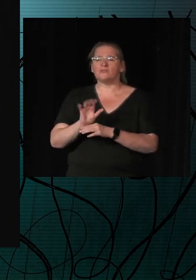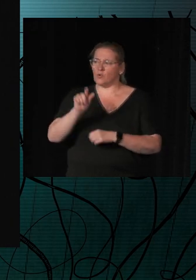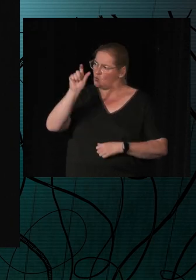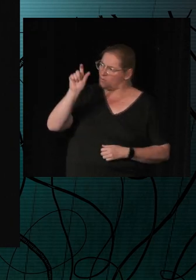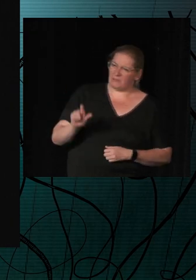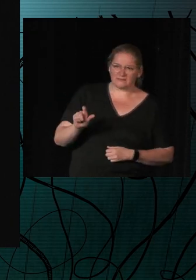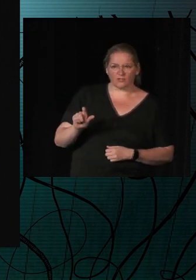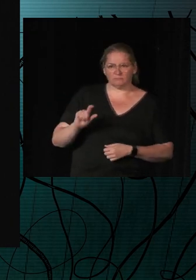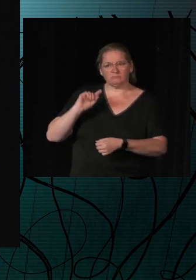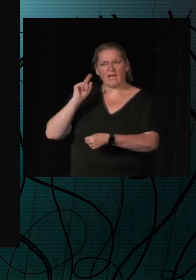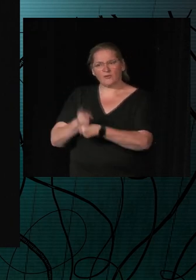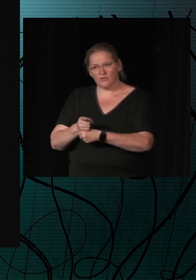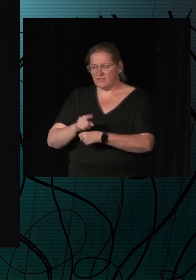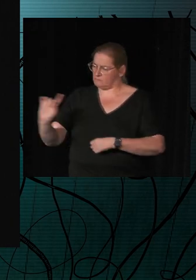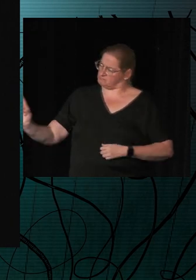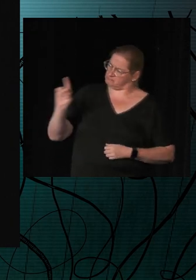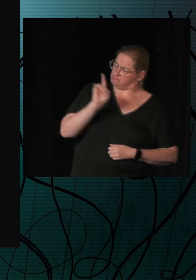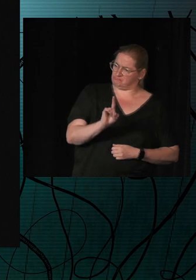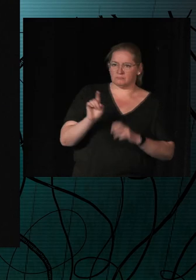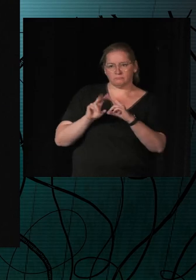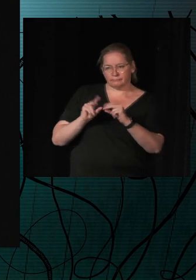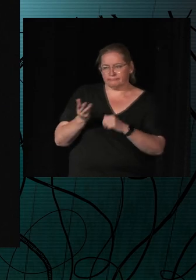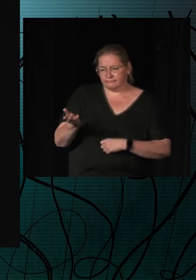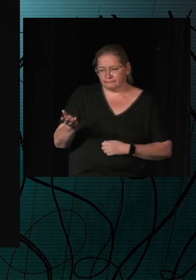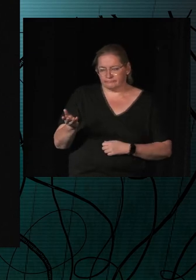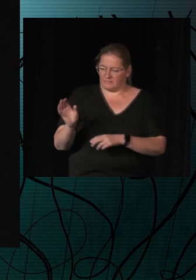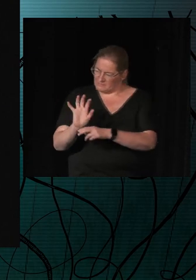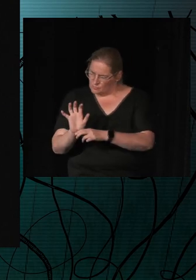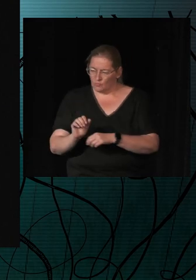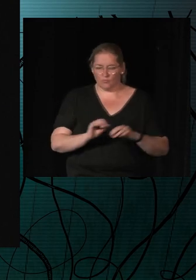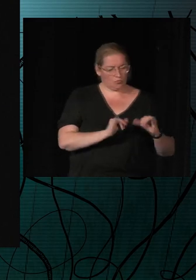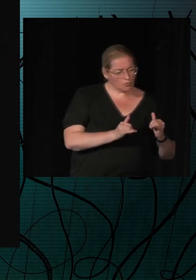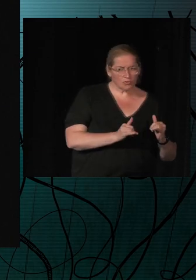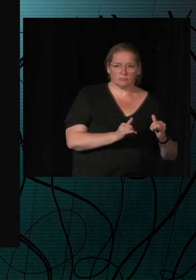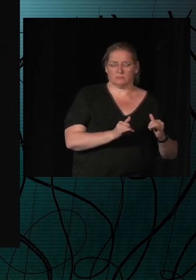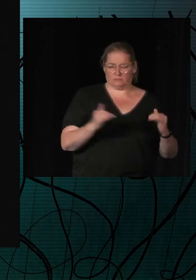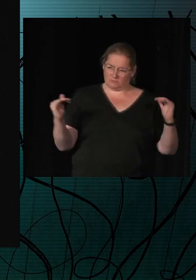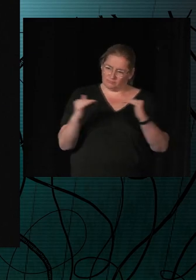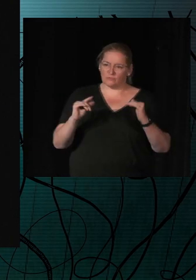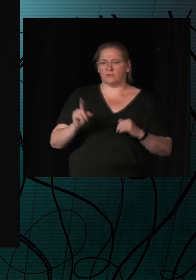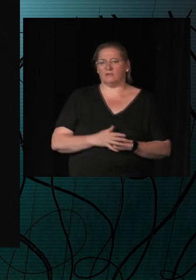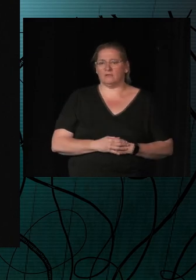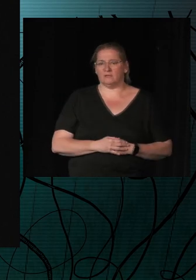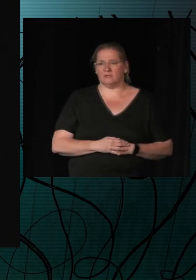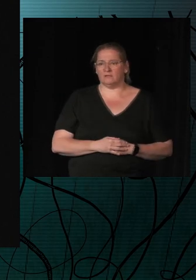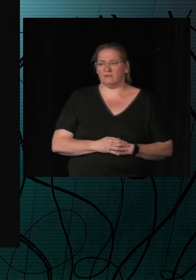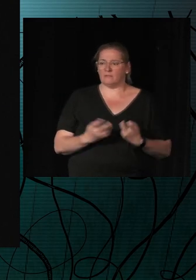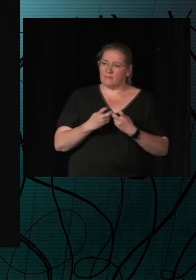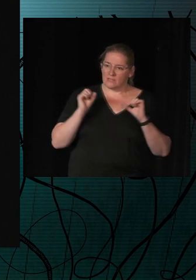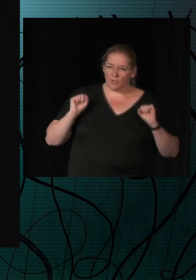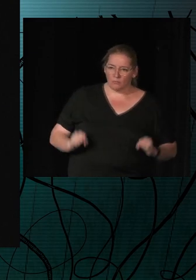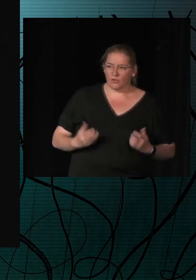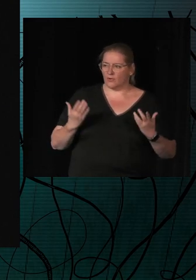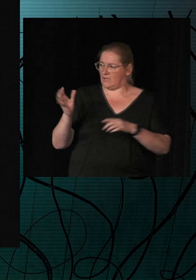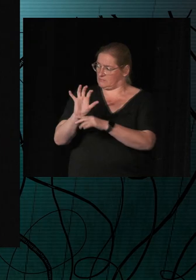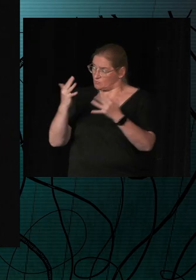l'accusé ça s'est présenté parce qu'en fait on en parlait et puis on s'était dit tiens est-ce que bah on ferait pas des réactes à fait entrer l'accusé parce